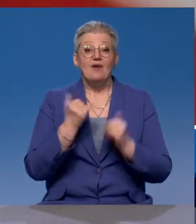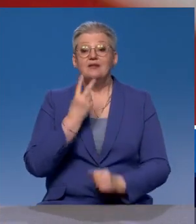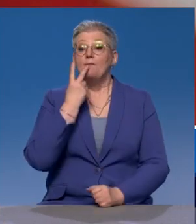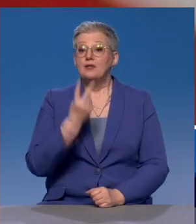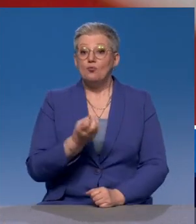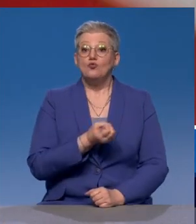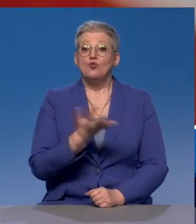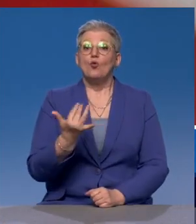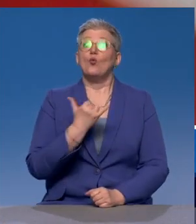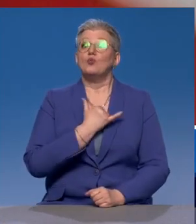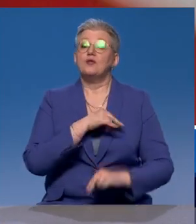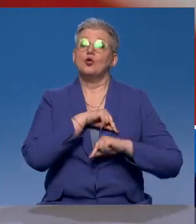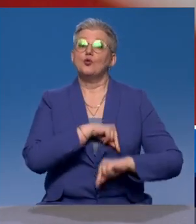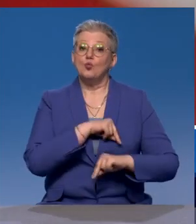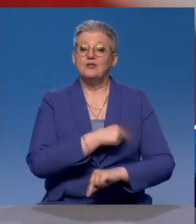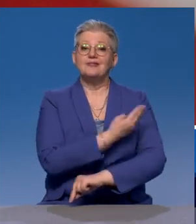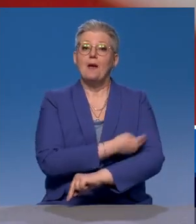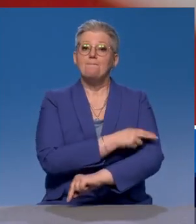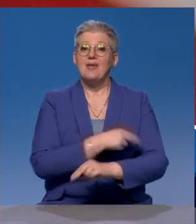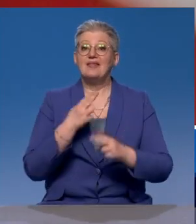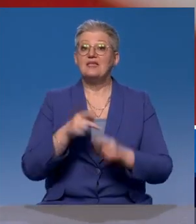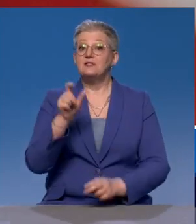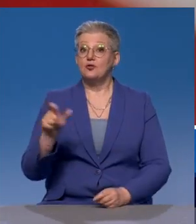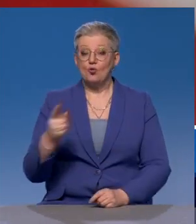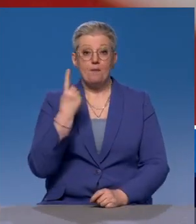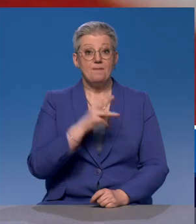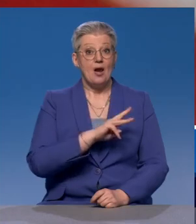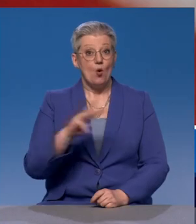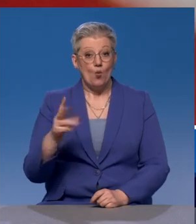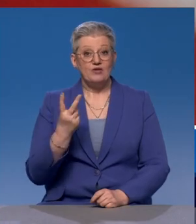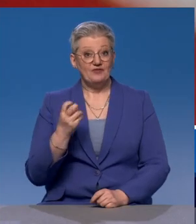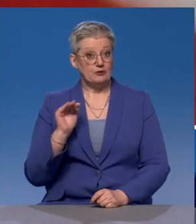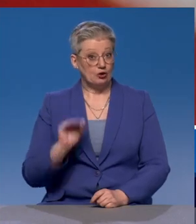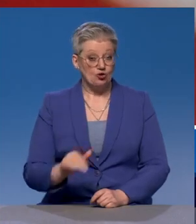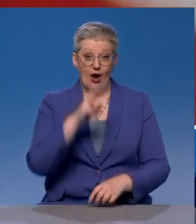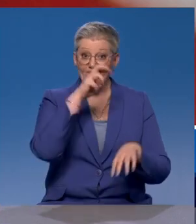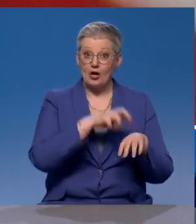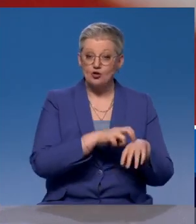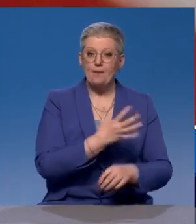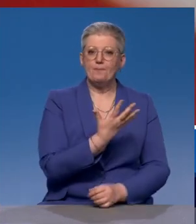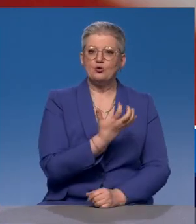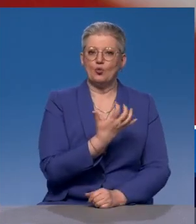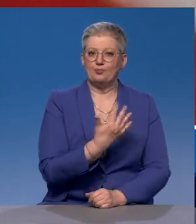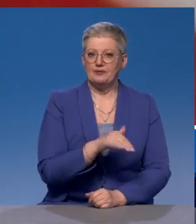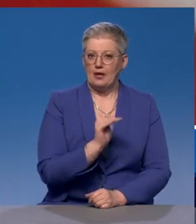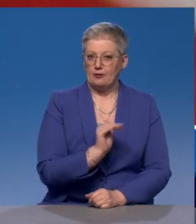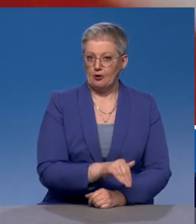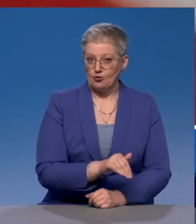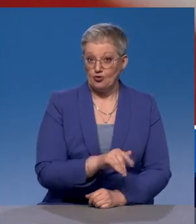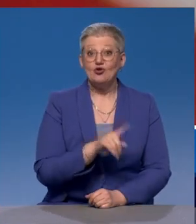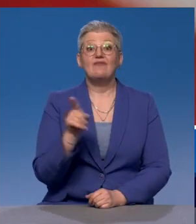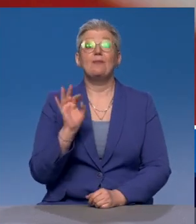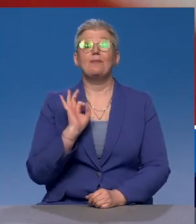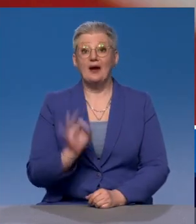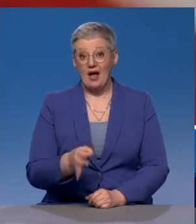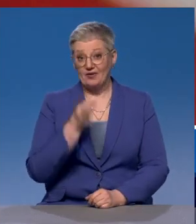нас в стране трудится медицинских сестер. 1 200 000. Врачей у нас 550 тысяч. И вы совершенно правильно сказали,